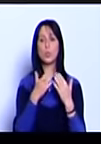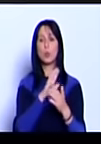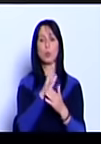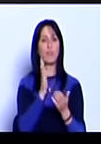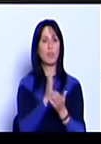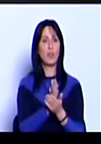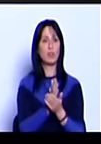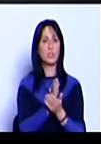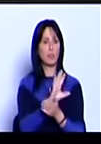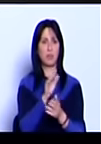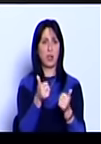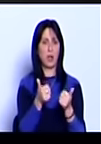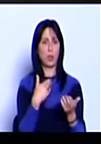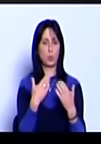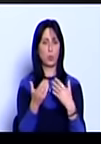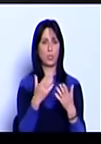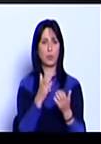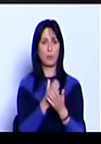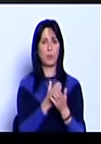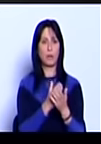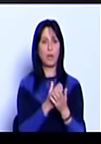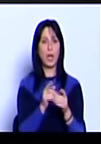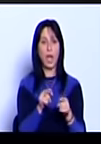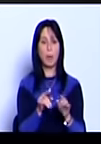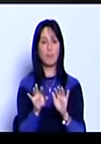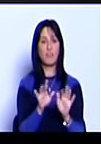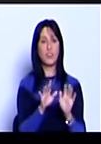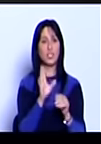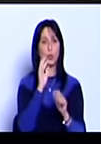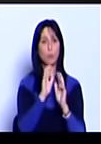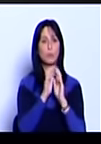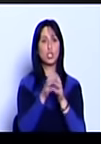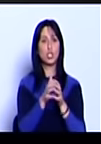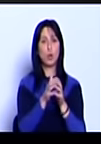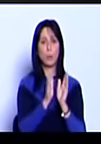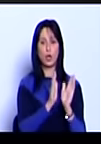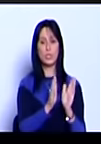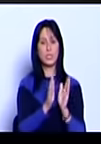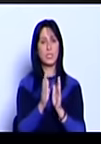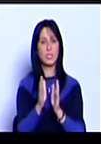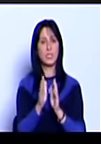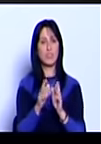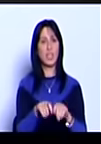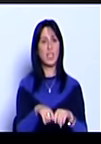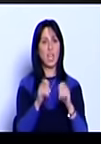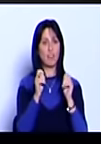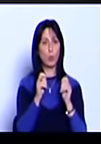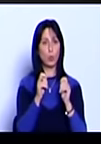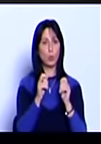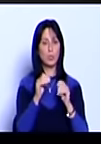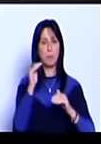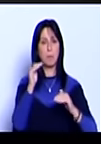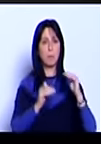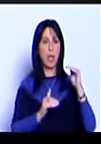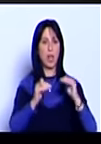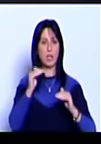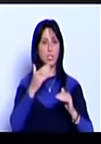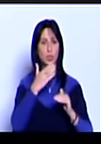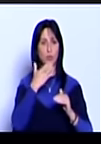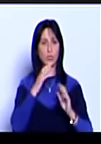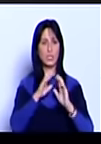გვაქვს. და ამ ვითარებაში, როცა მსოფლიო წესრიგი დარღვეულია და დისბალანსია